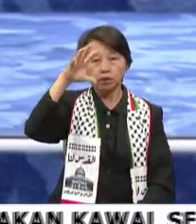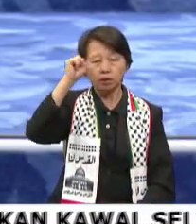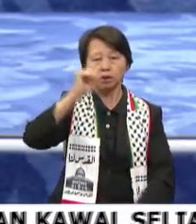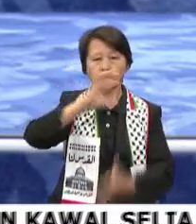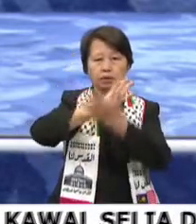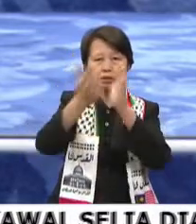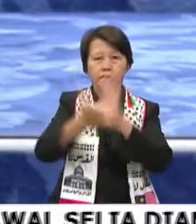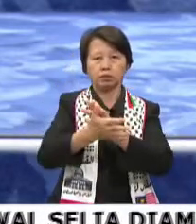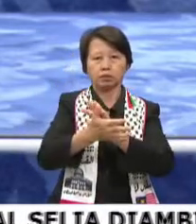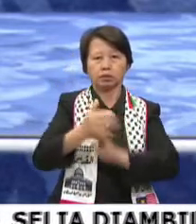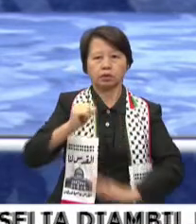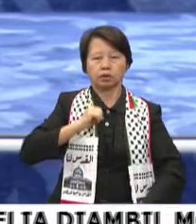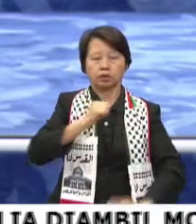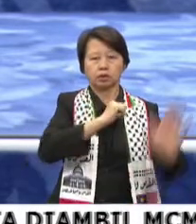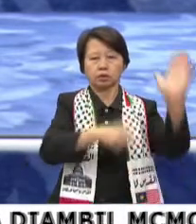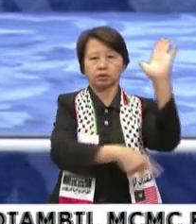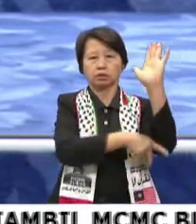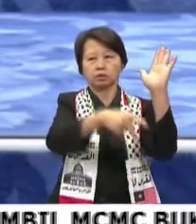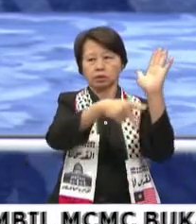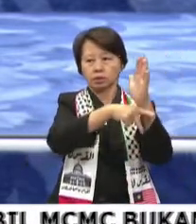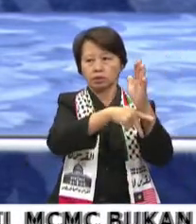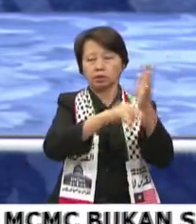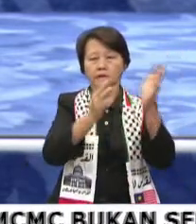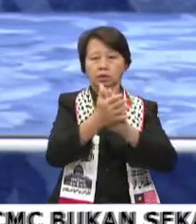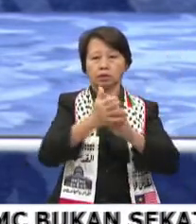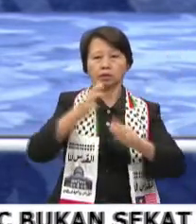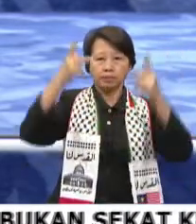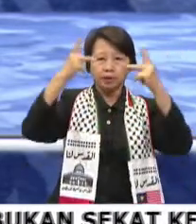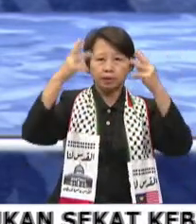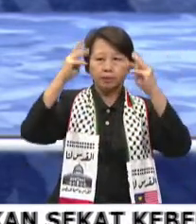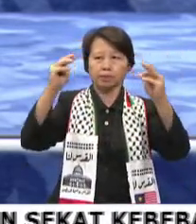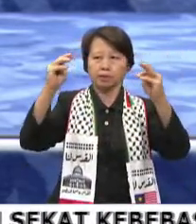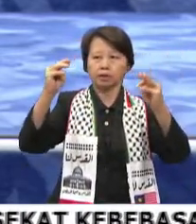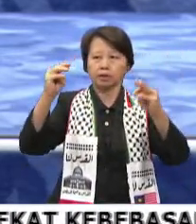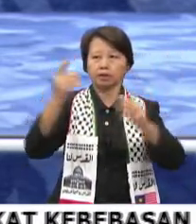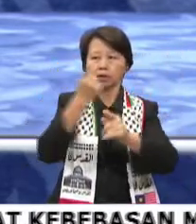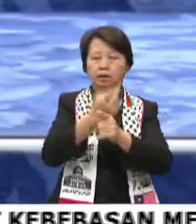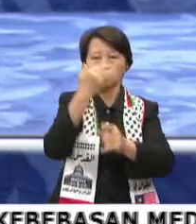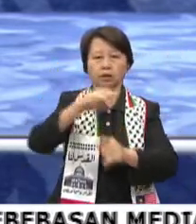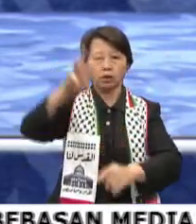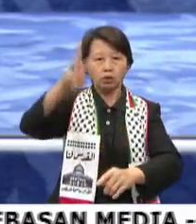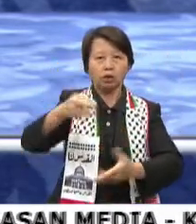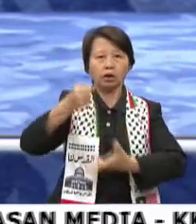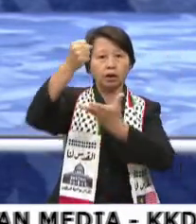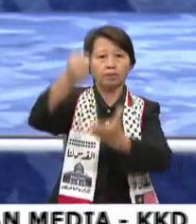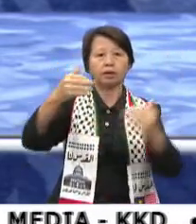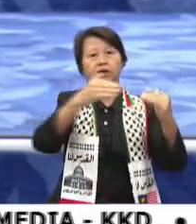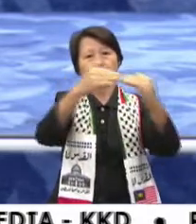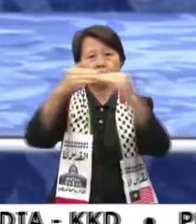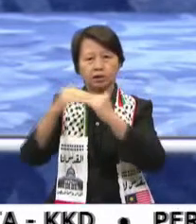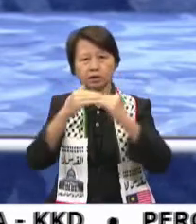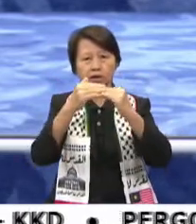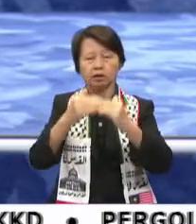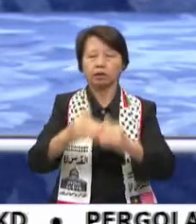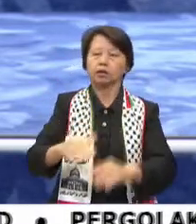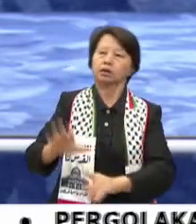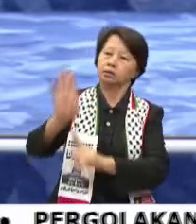menjadi ahli parlimen menjadi perdana menteri membagi perutukan yang